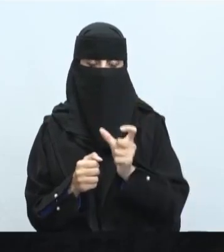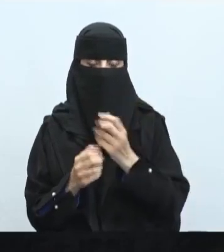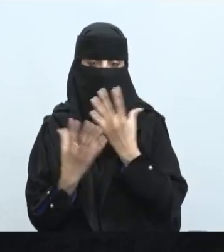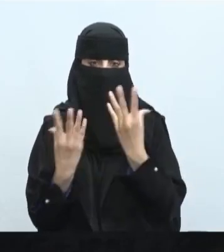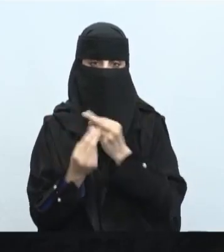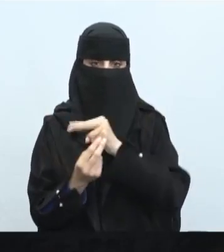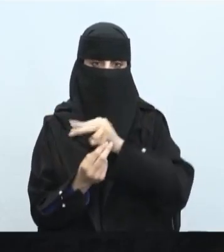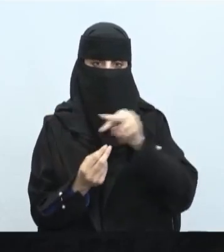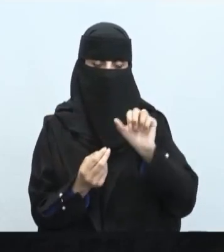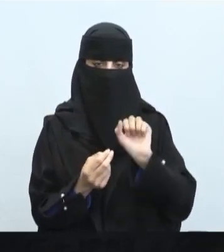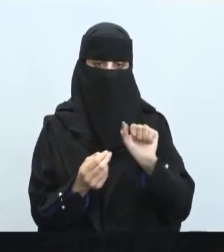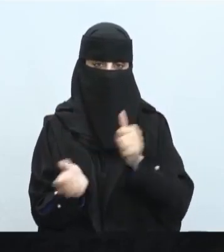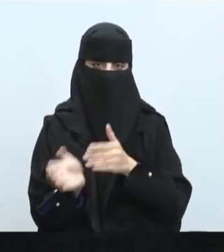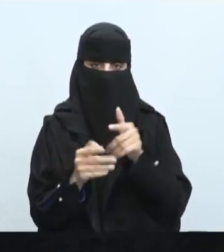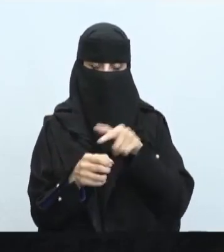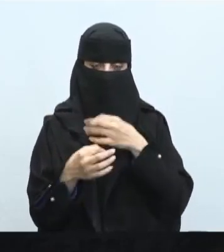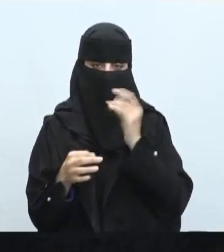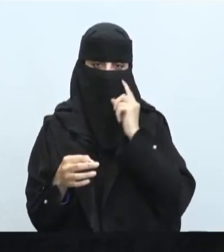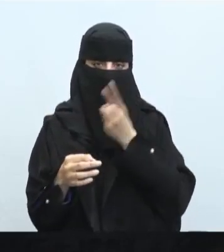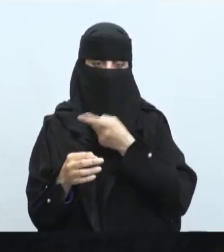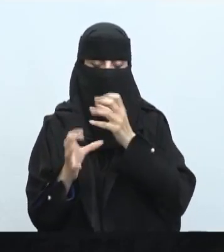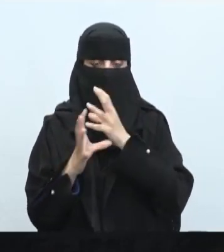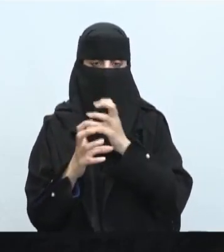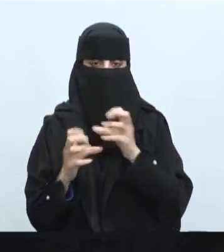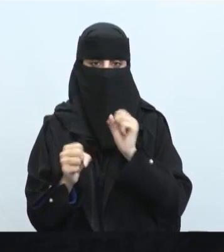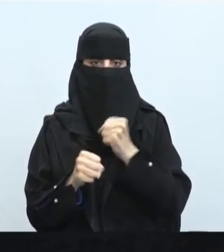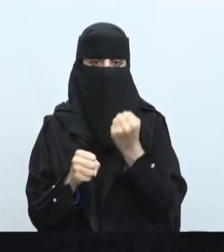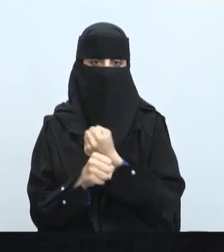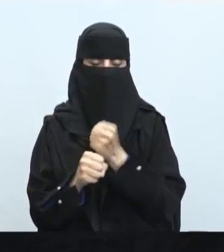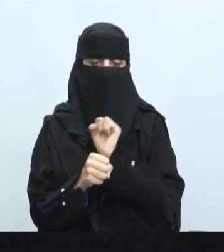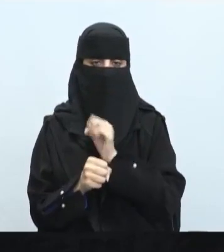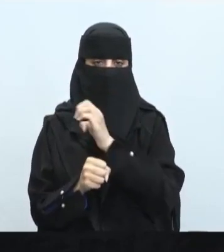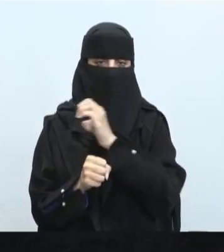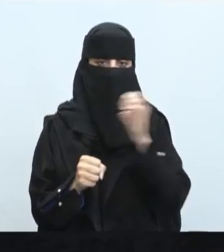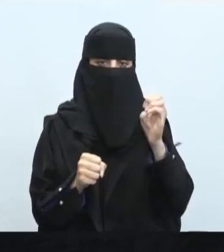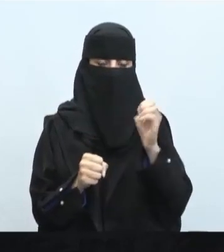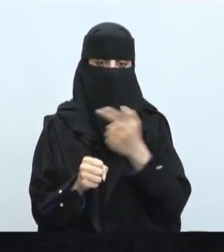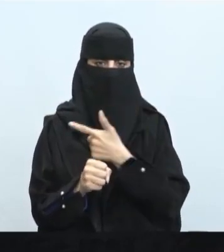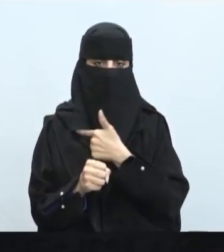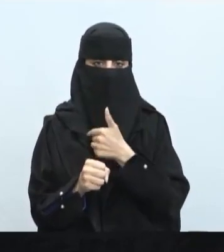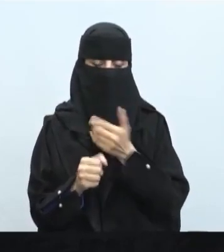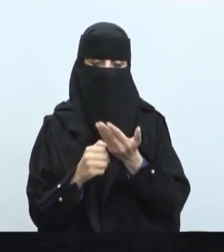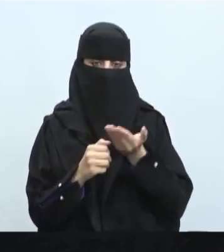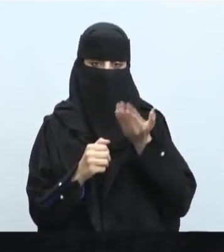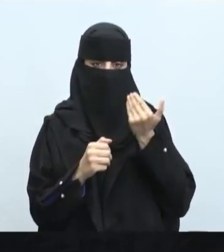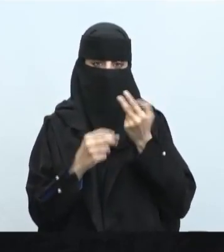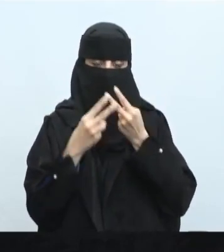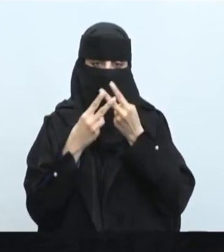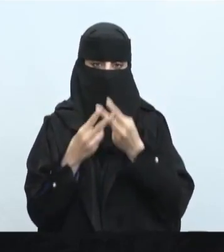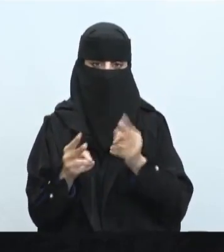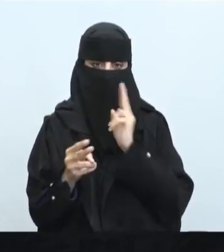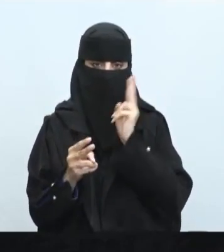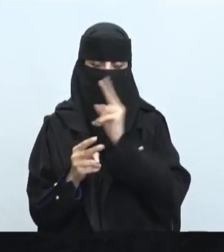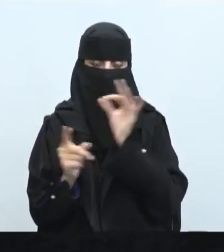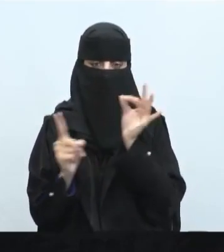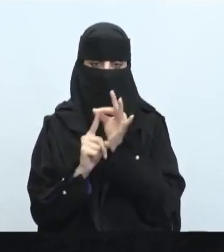سوف نتعرف على هذه الحروف وعلى عملها على الجمله الاسميه ولكن قبل ان ابدا في عرض